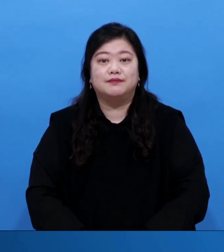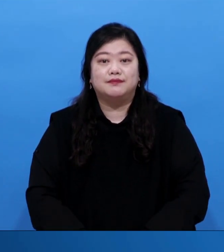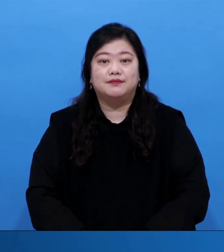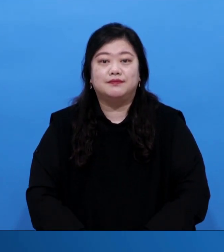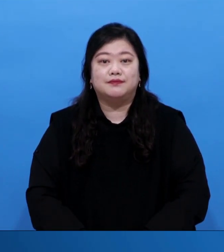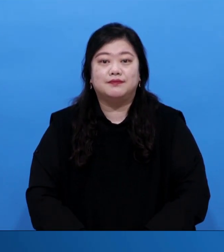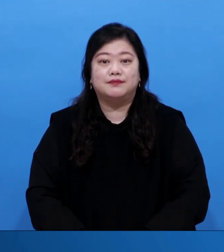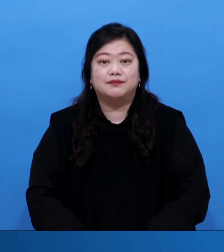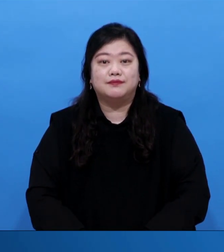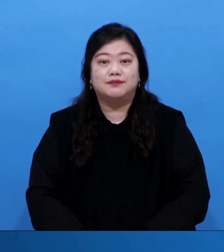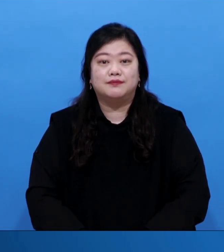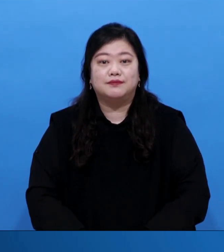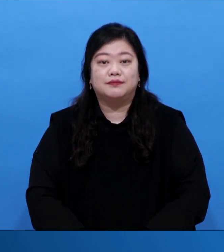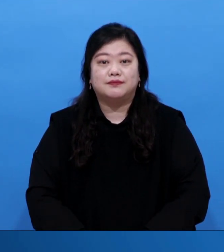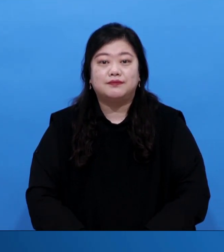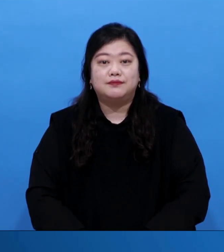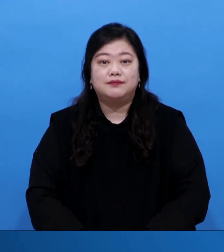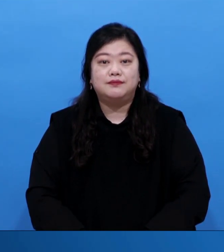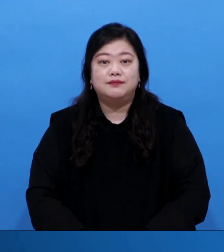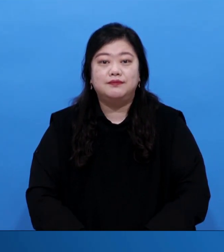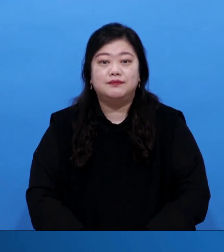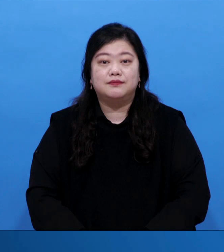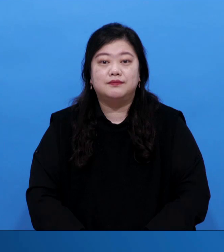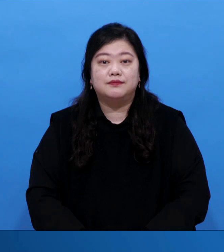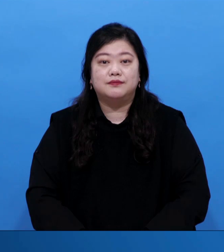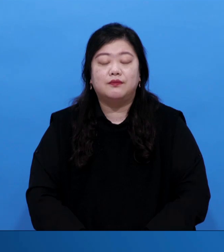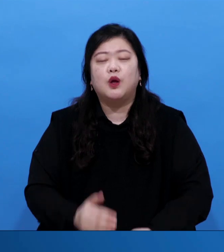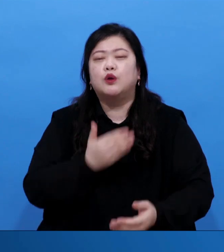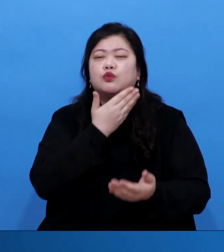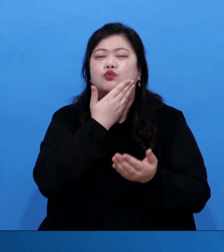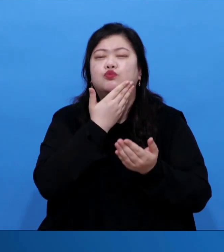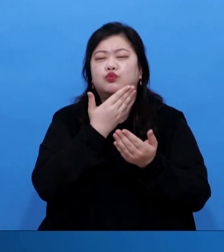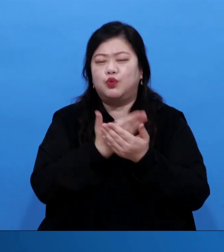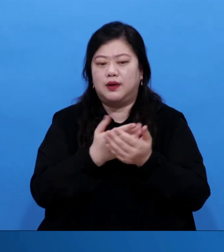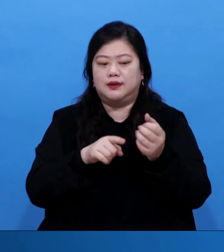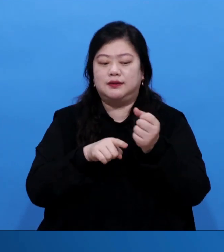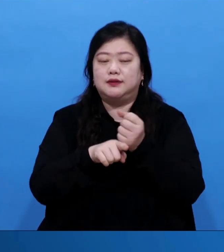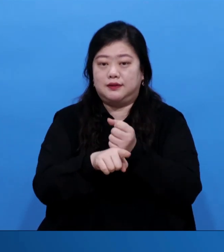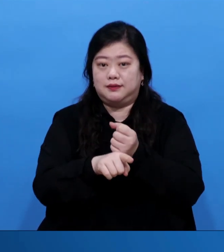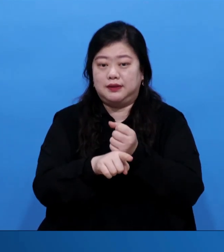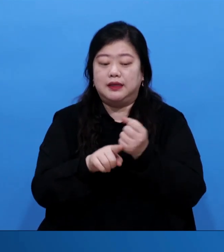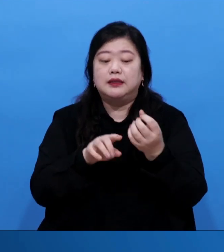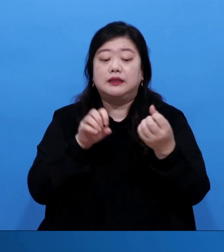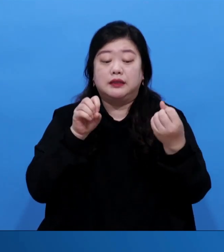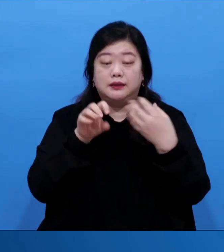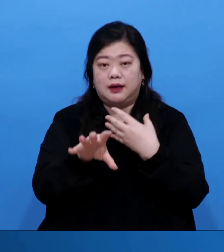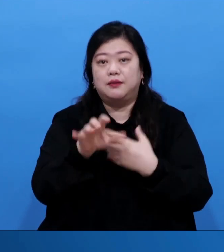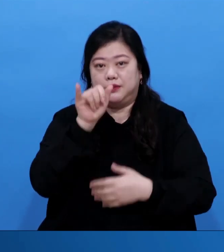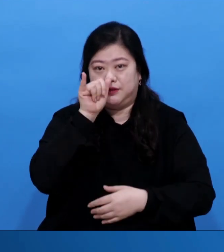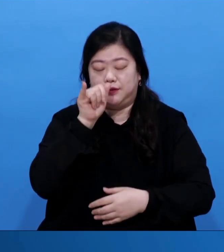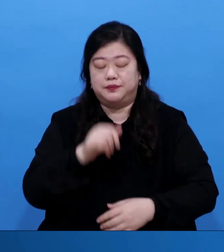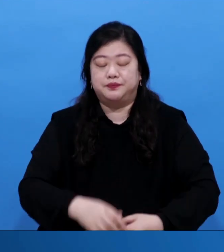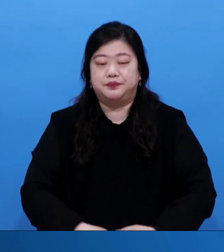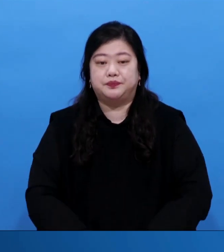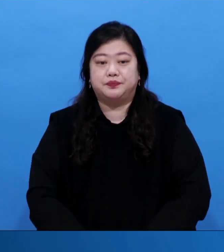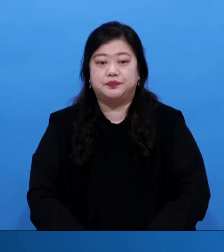그러면 중요한 응답이 옵니다. Then an important answer comes. 이 축복을 누리게 되면